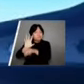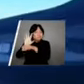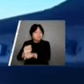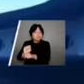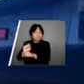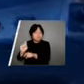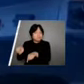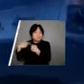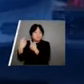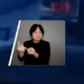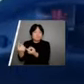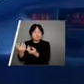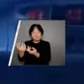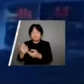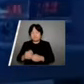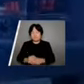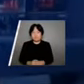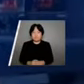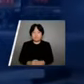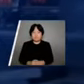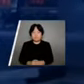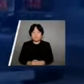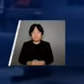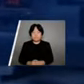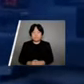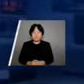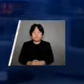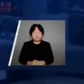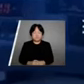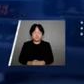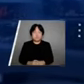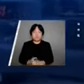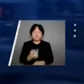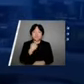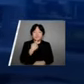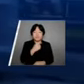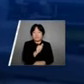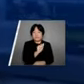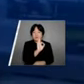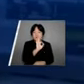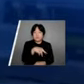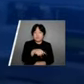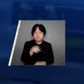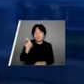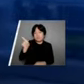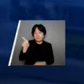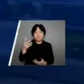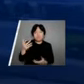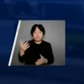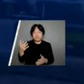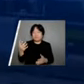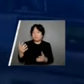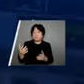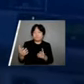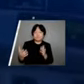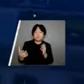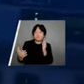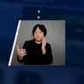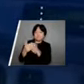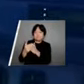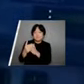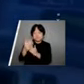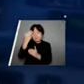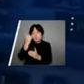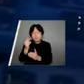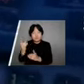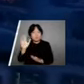for the West Philippine Sea na panghaharas ang ginawa ng China. Nalagay raw sa alanganin ang kaligtasan ng Pilipinong crew, gayong wala namang silang